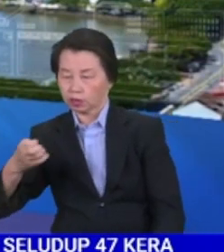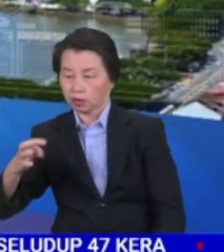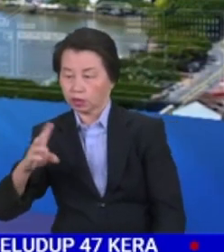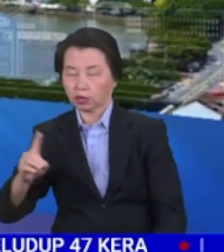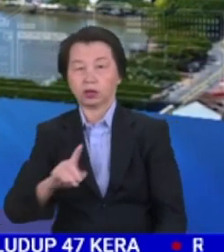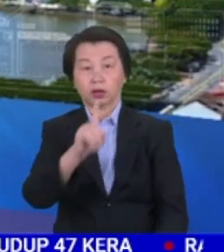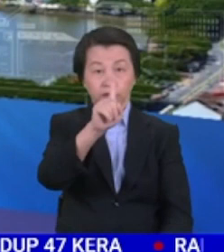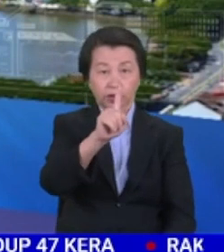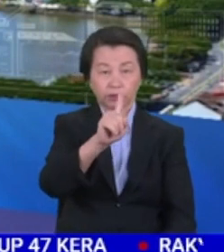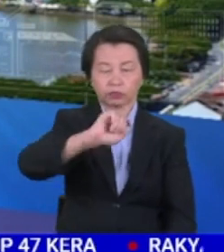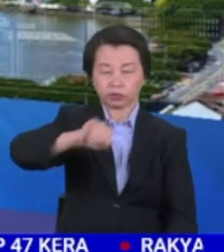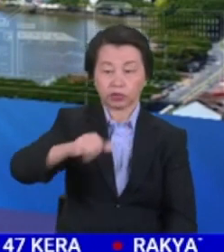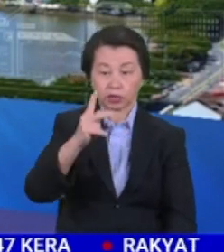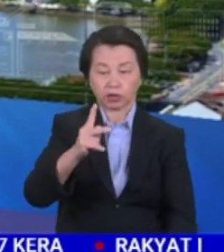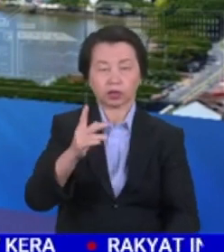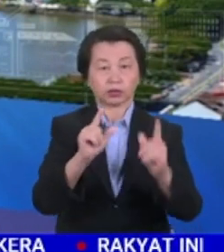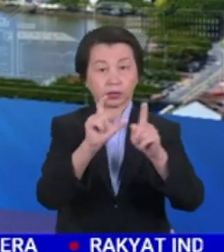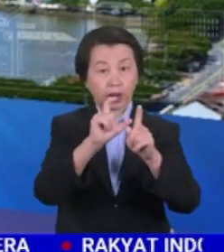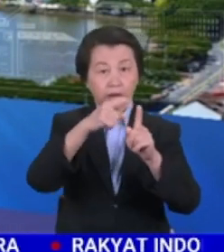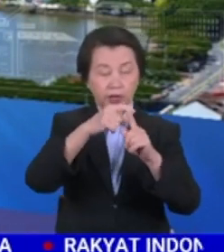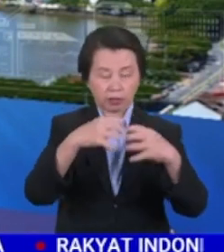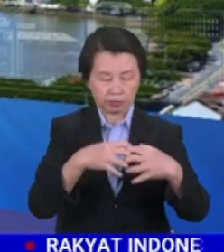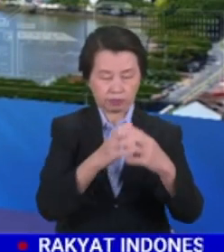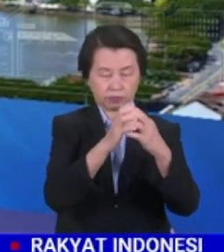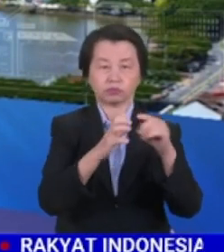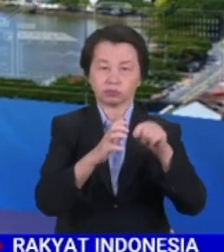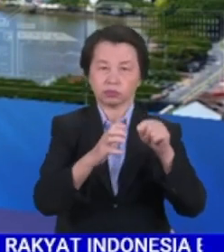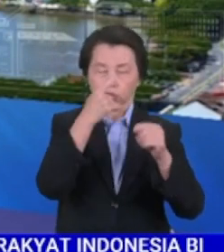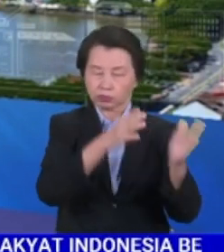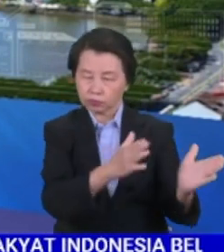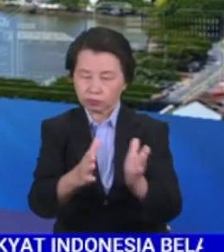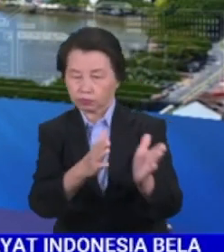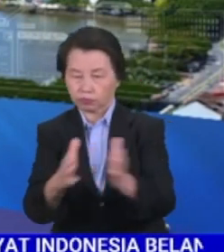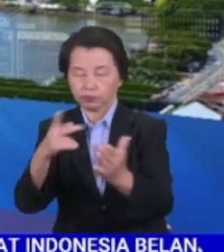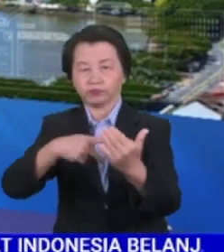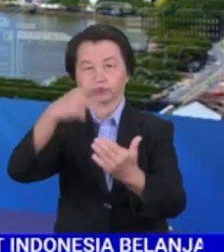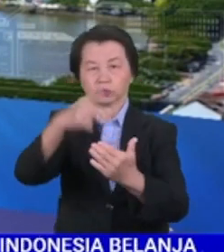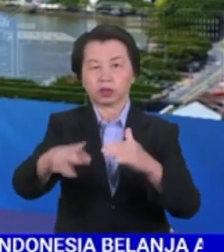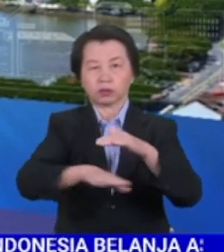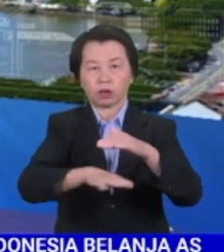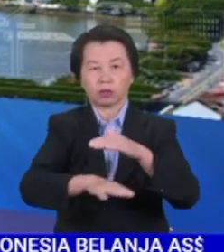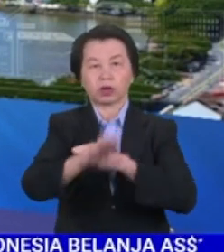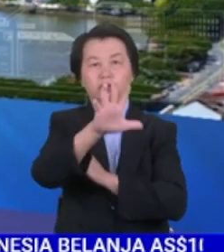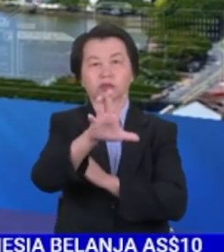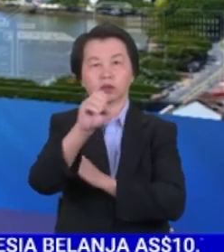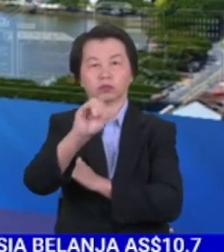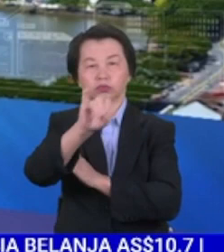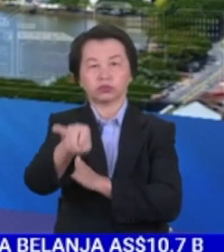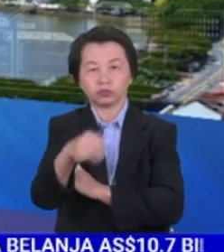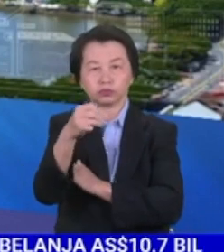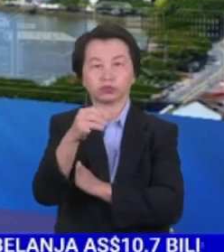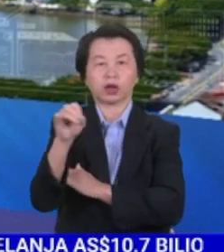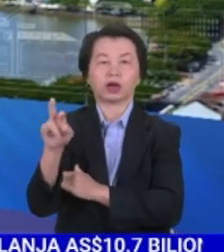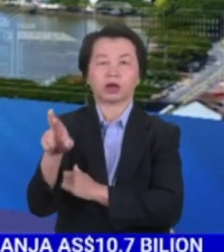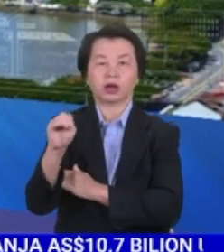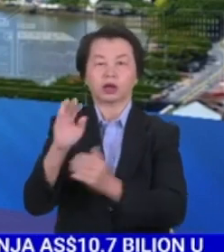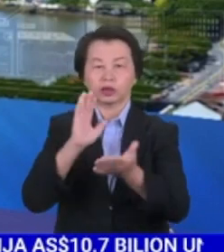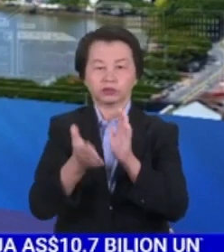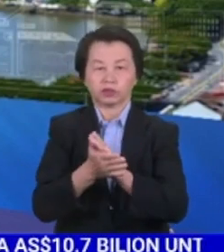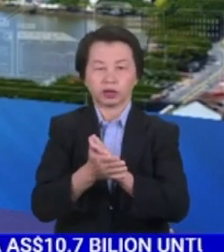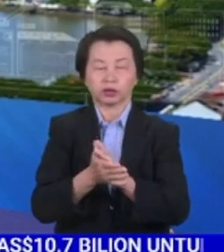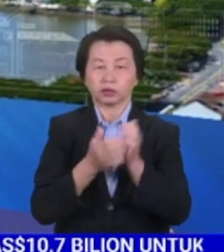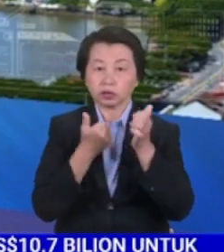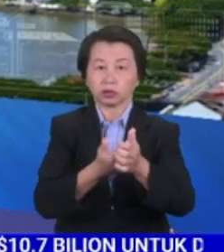satu jawatankuasa teknikal bersama juga telah dibentuk untuk penyelarasan projek bawah RM50 juta supaya maju